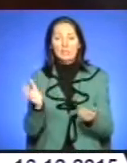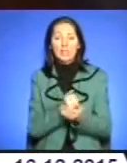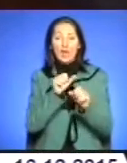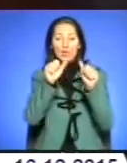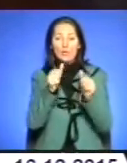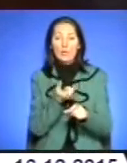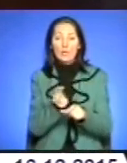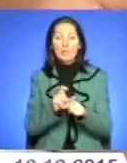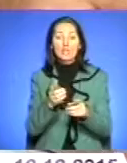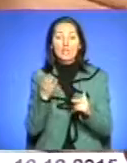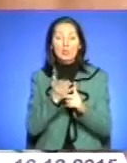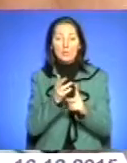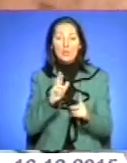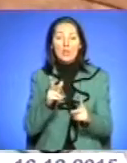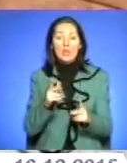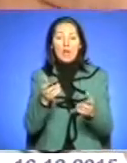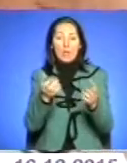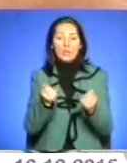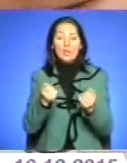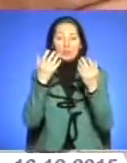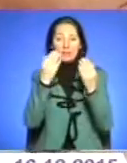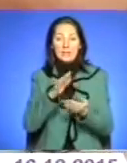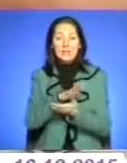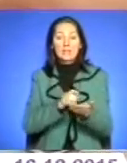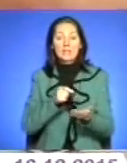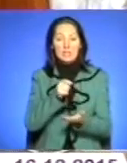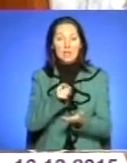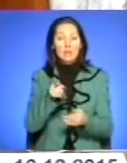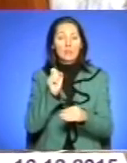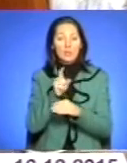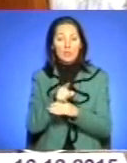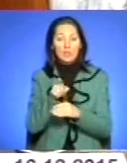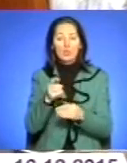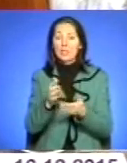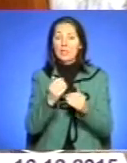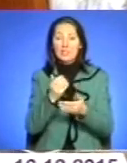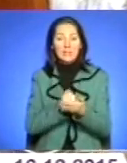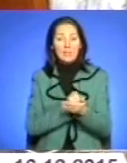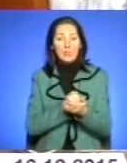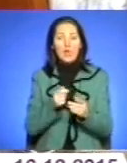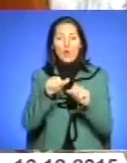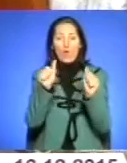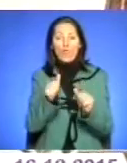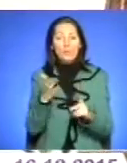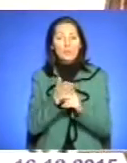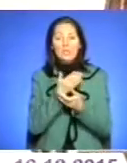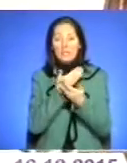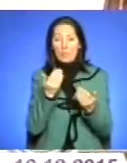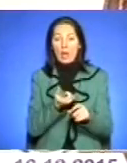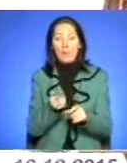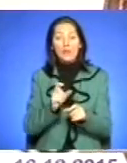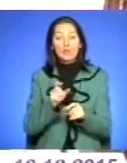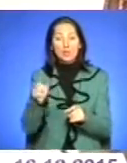оформити більше субсидій, ніж надходить за день заяв на їх призначення. Тож затримки із оформленням субсидій немає. Більшості людей